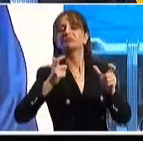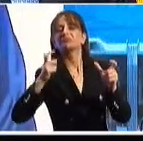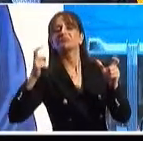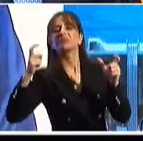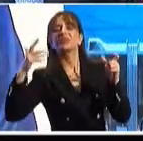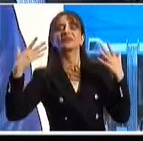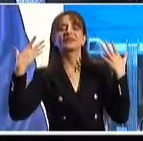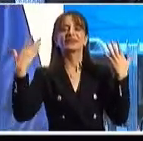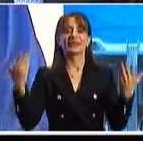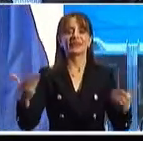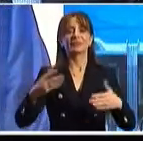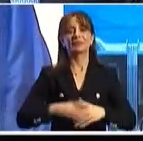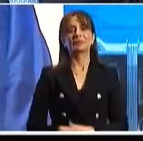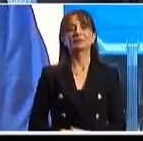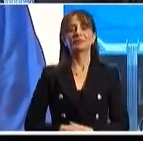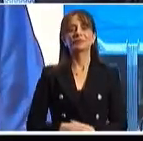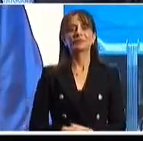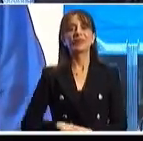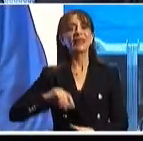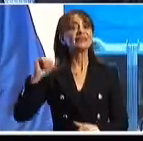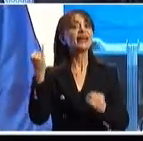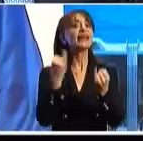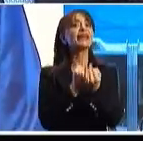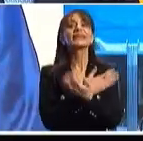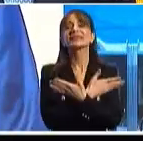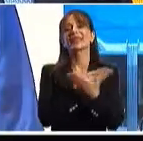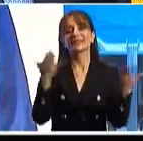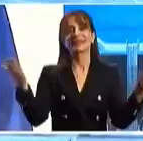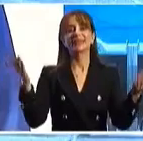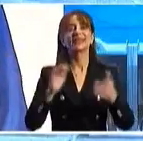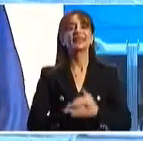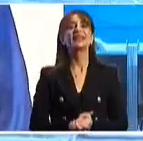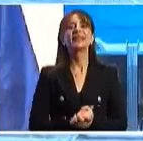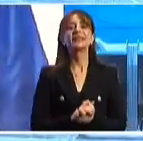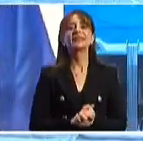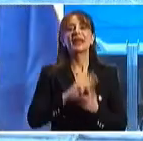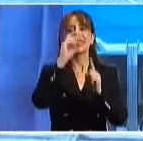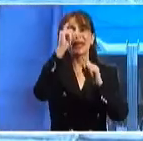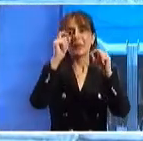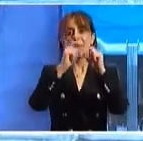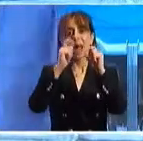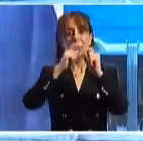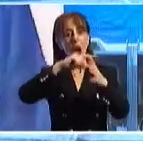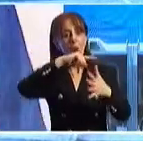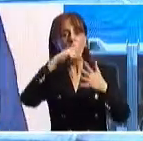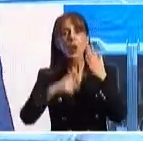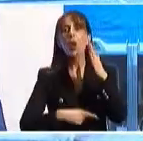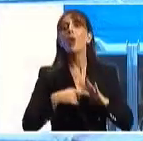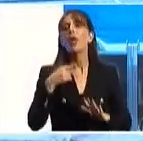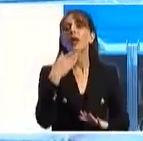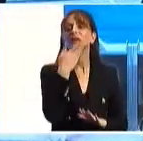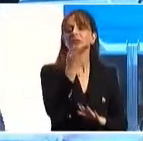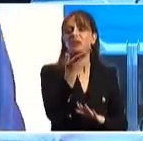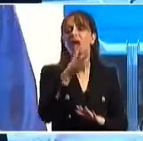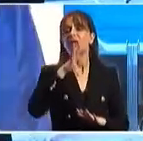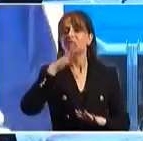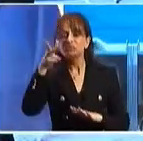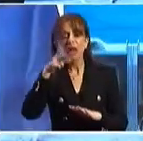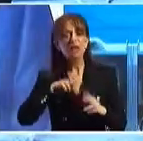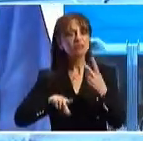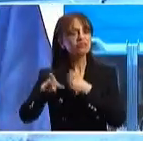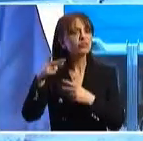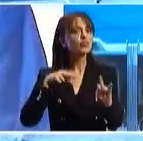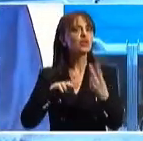yenileyen tarafta olacağız. Değerli kardeşlerim, mevcut İBB yönetimi deniz ulaşımını teşvik edecek adımları